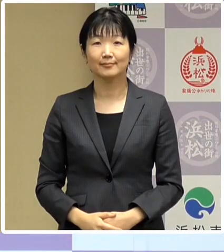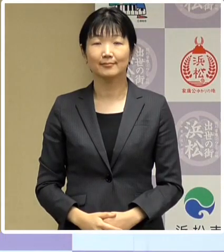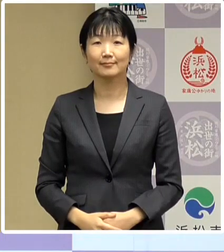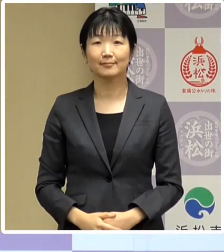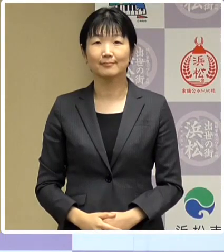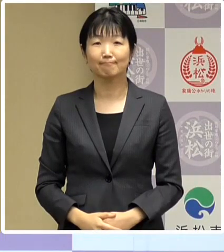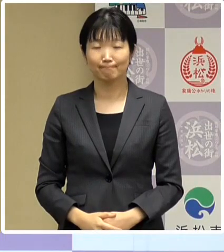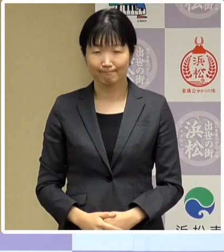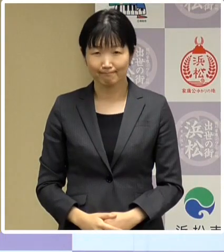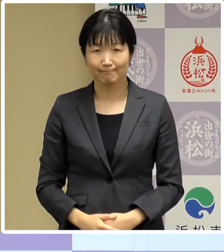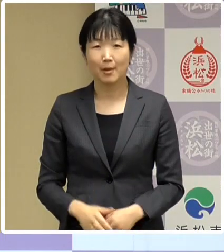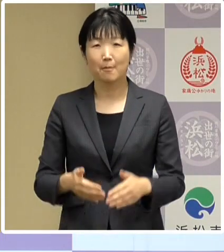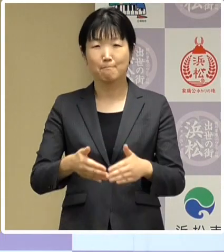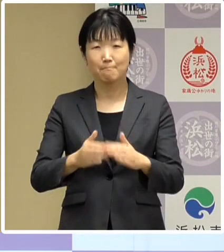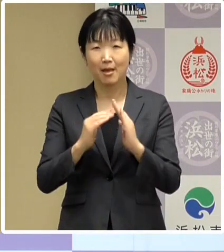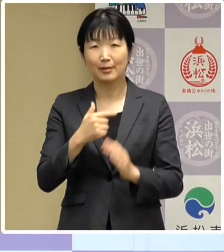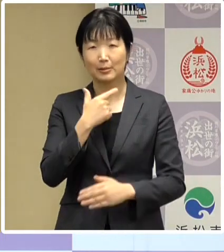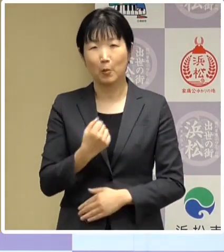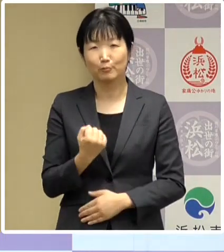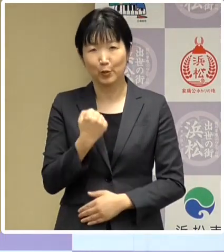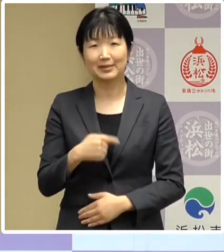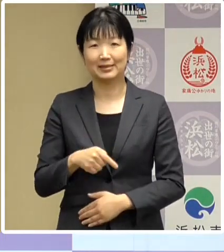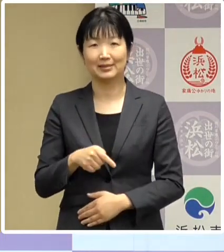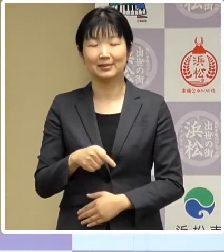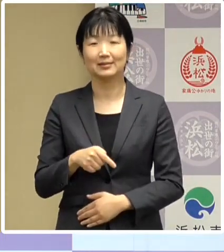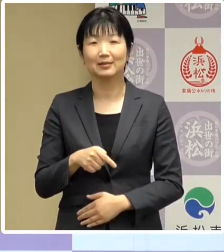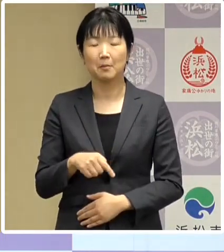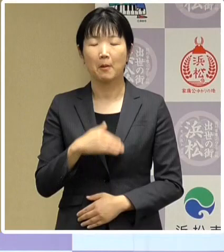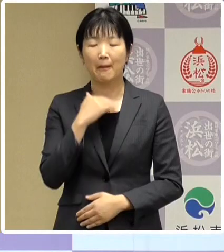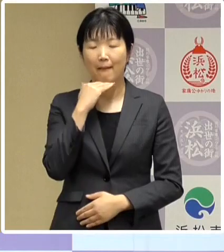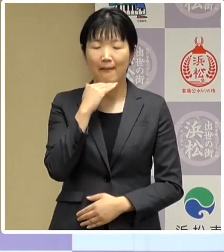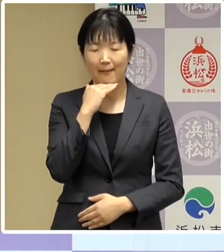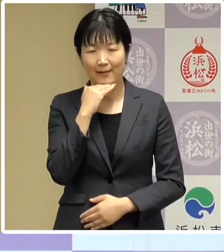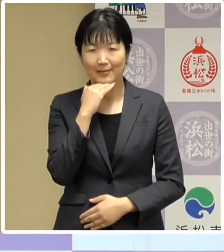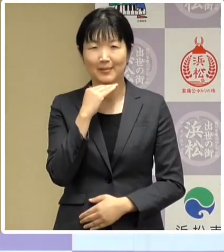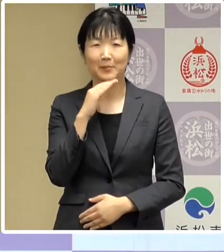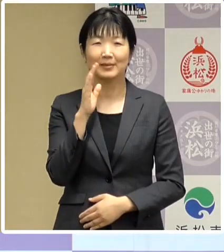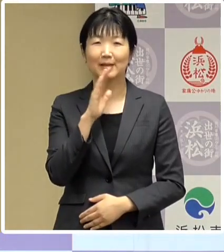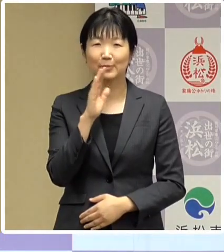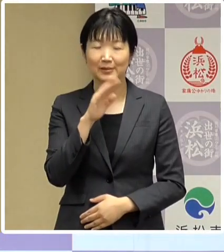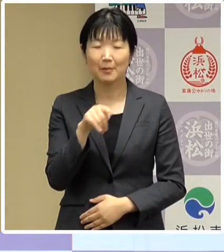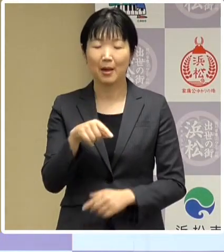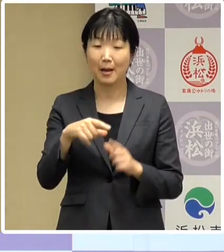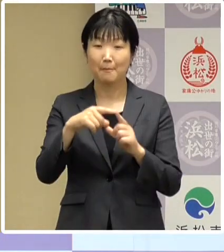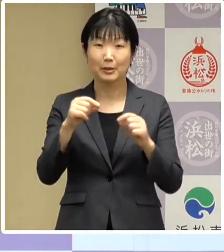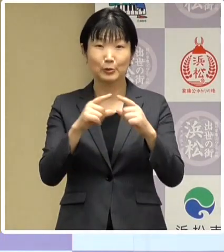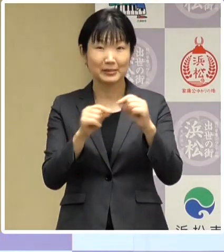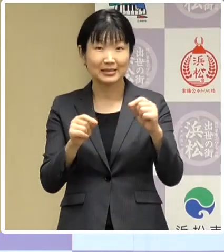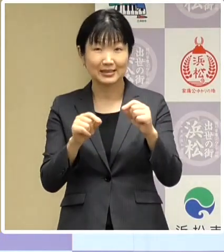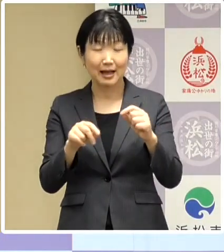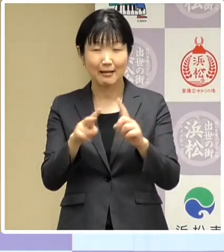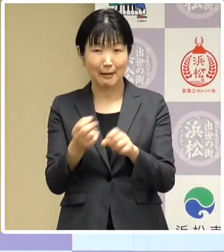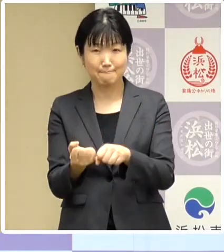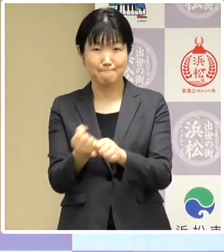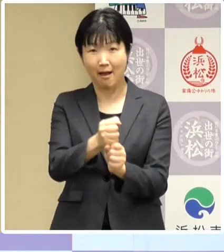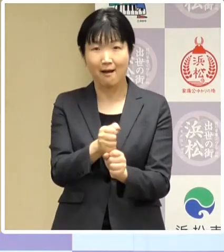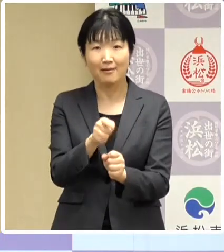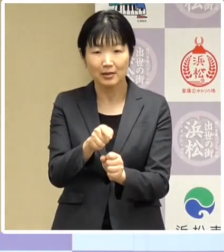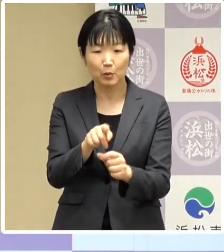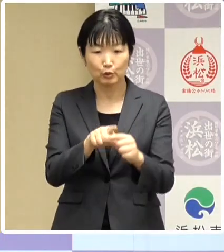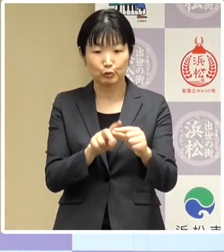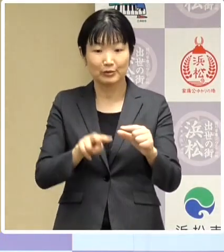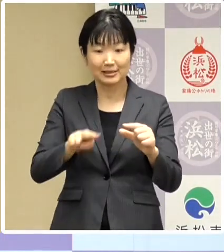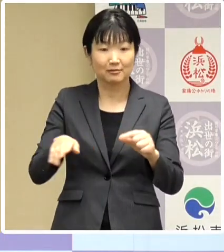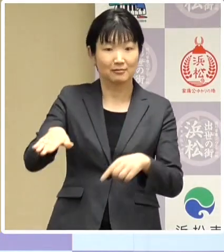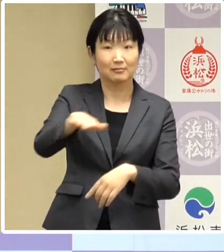我々もとしても願っているわけでございますけれども、まあ、それを待っているわけでもいませんし、仮に松尾市だけ再生されてもですね、中心街全